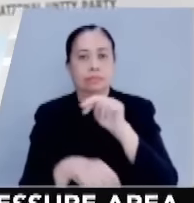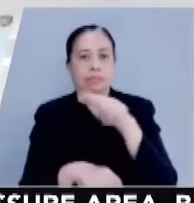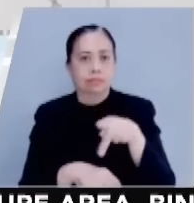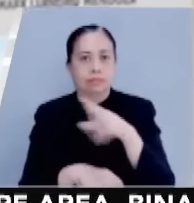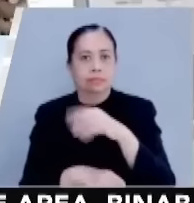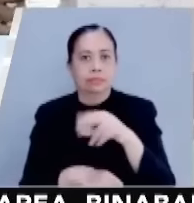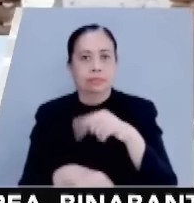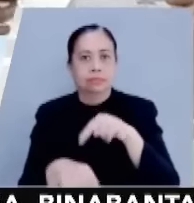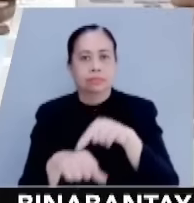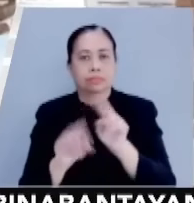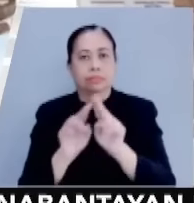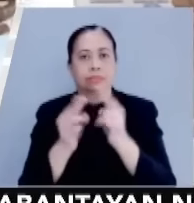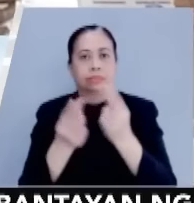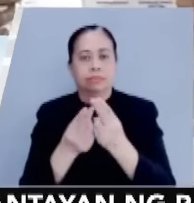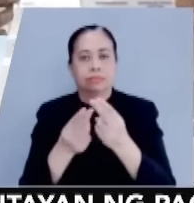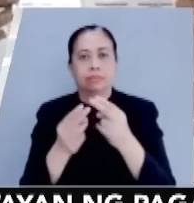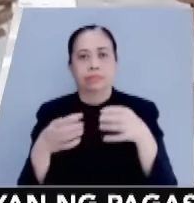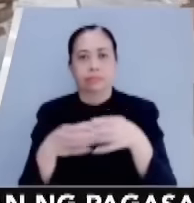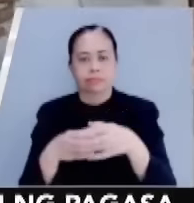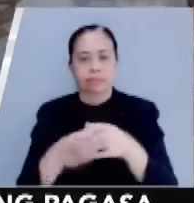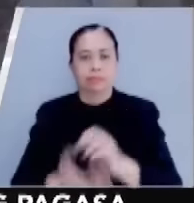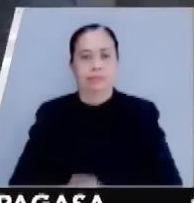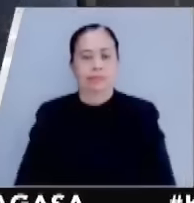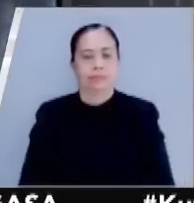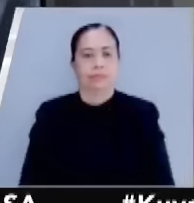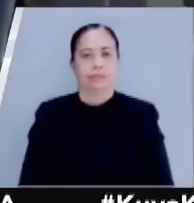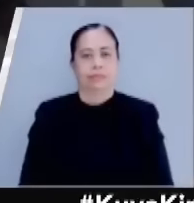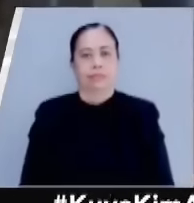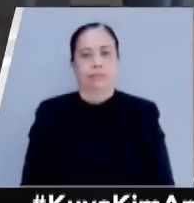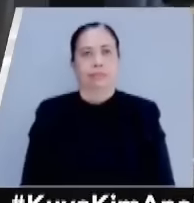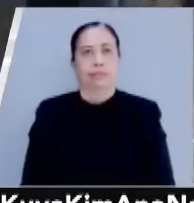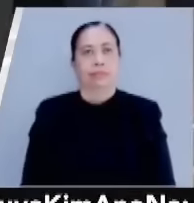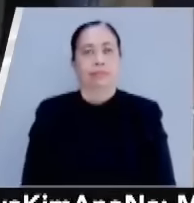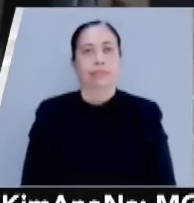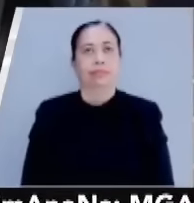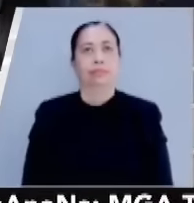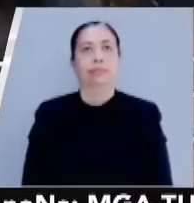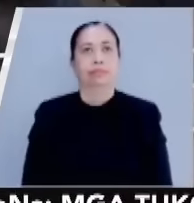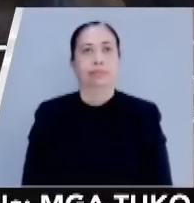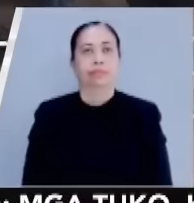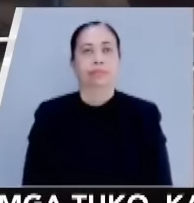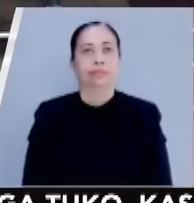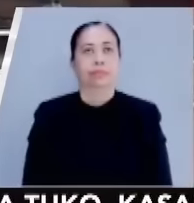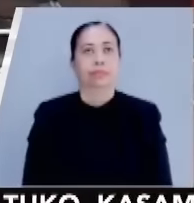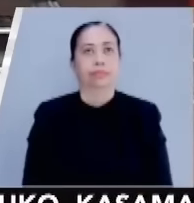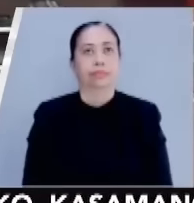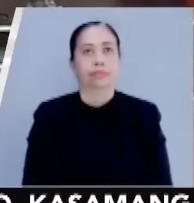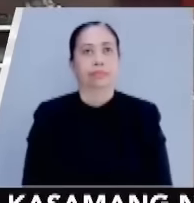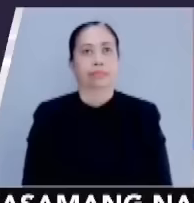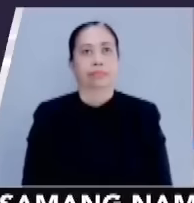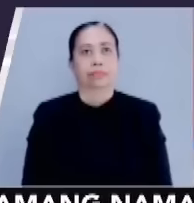Unity Party. Para sa GMA Integrated News, Bernadette Reyes, Nakatutok, 24 Oras.